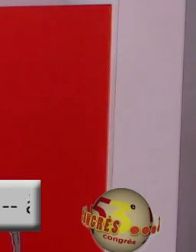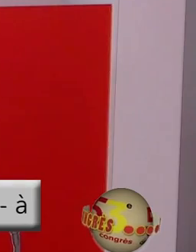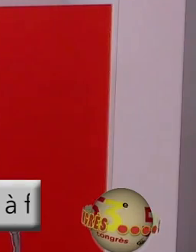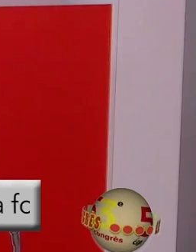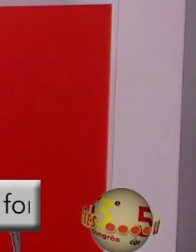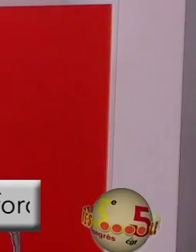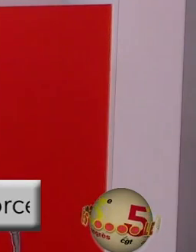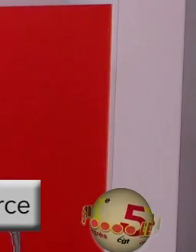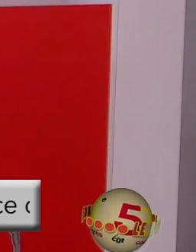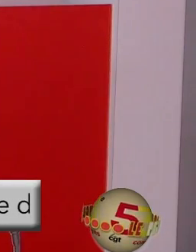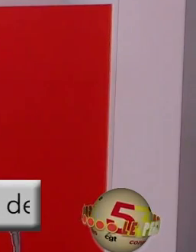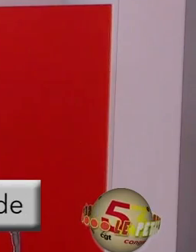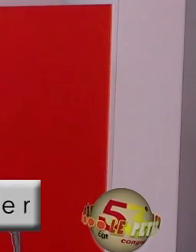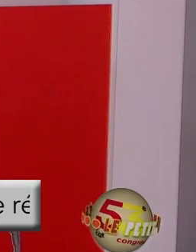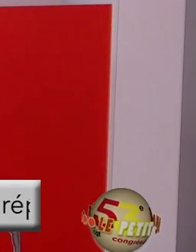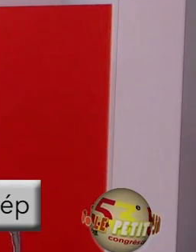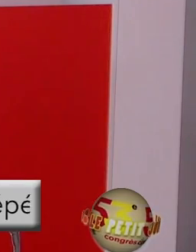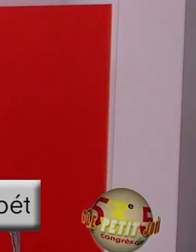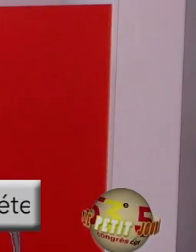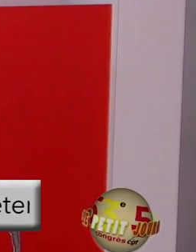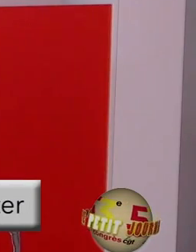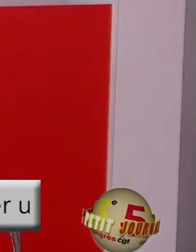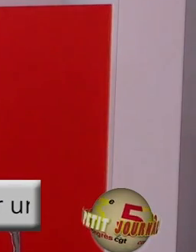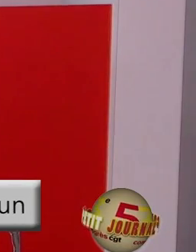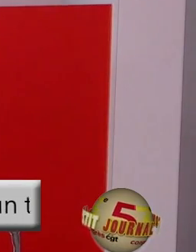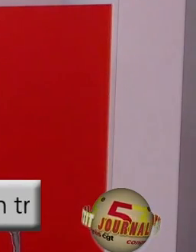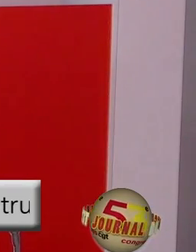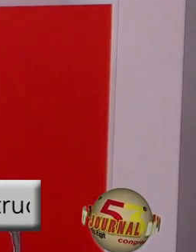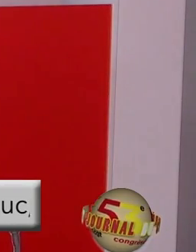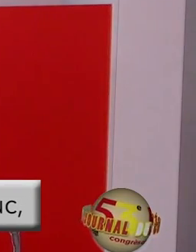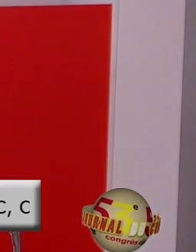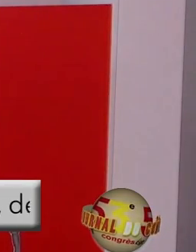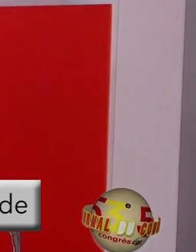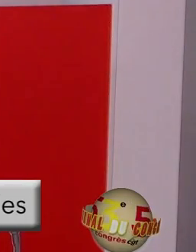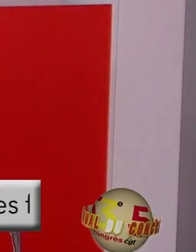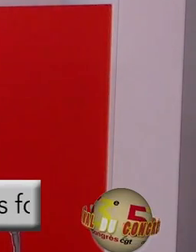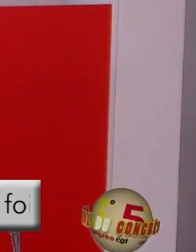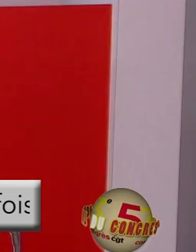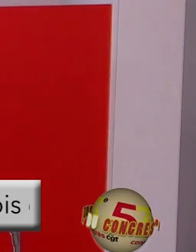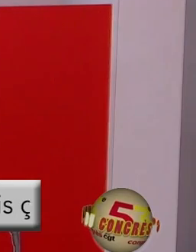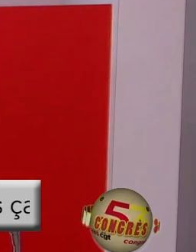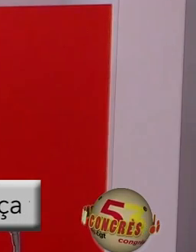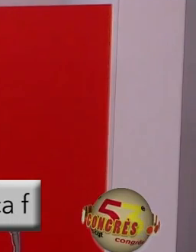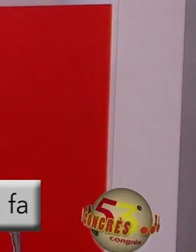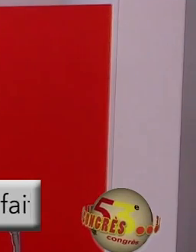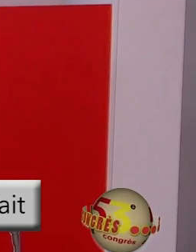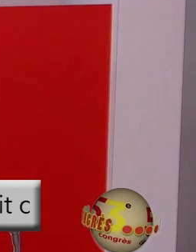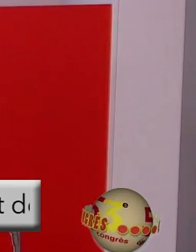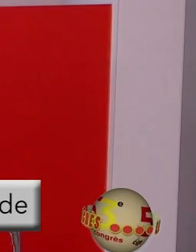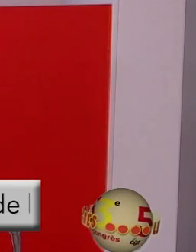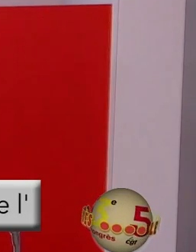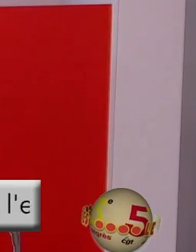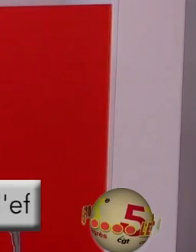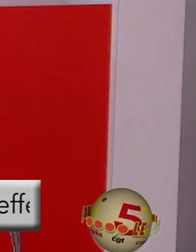à gagner et plus à gagner plus. Hein. Ça va dans le sens de l'histoire. La productivité française est l'une des plus élevées au monde, c'est le bon